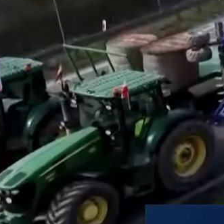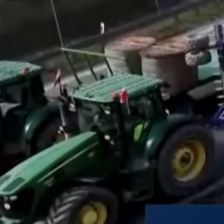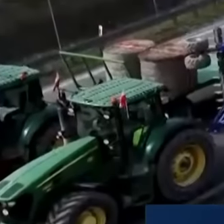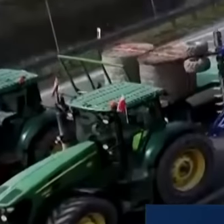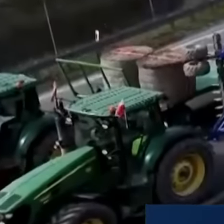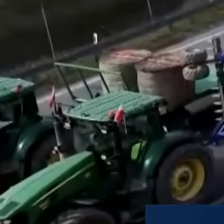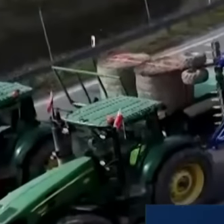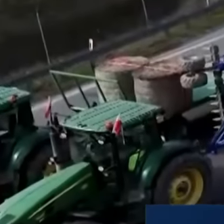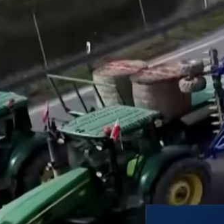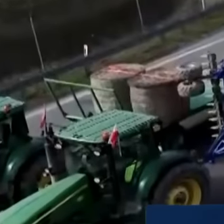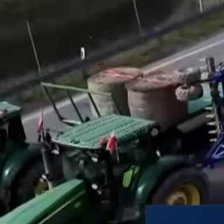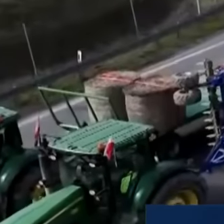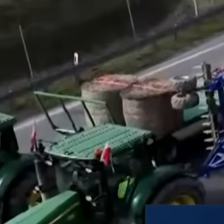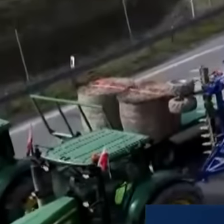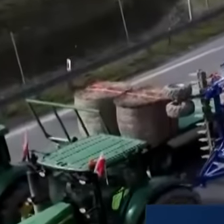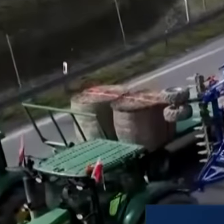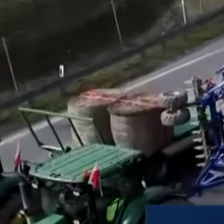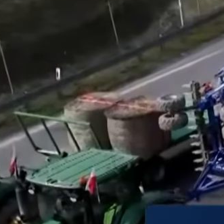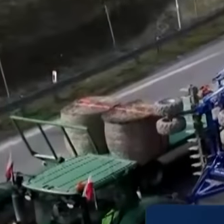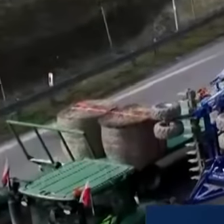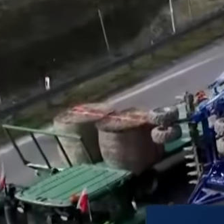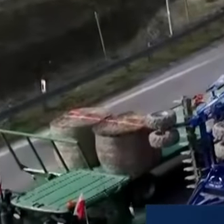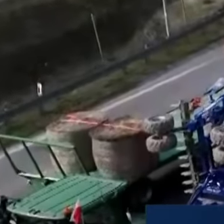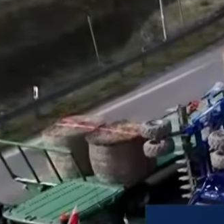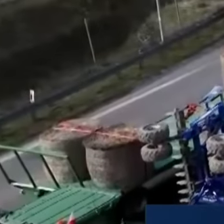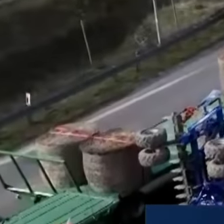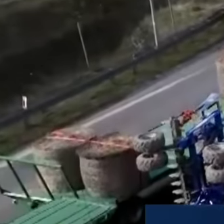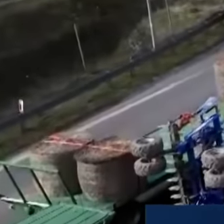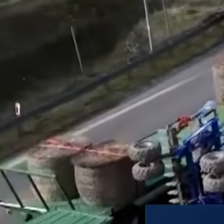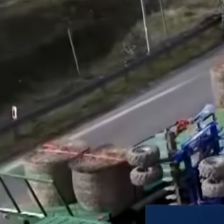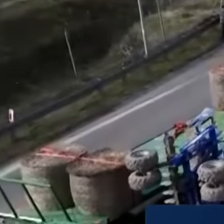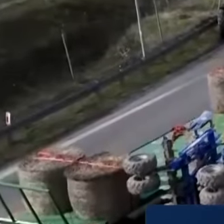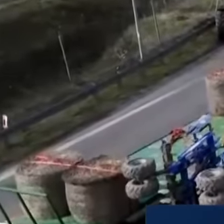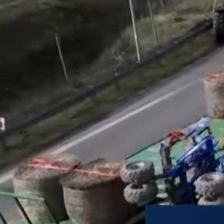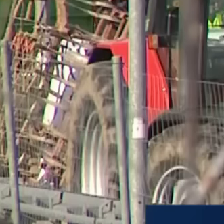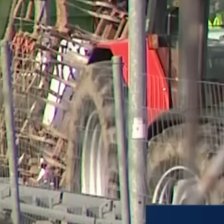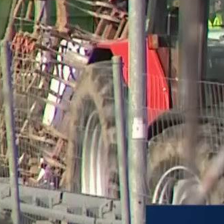Jesteśmy na skraju bankructwa, mówią rolnicy, którzy protestowali w całym kraju.